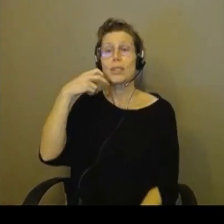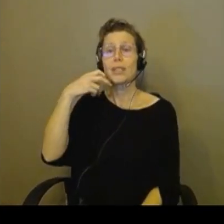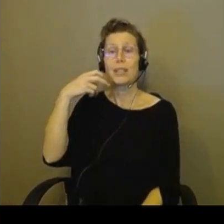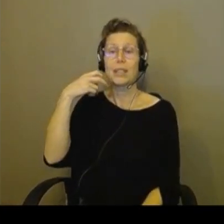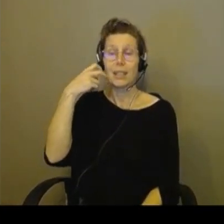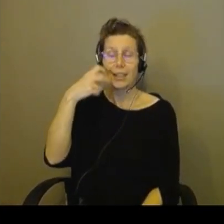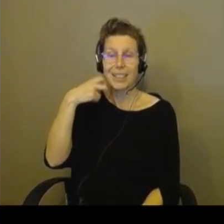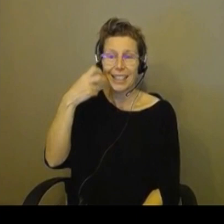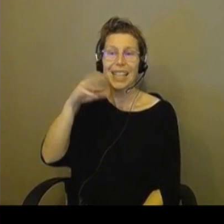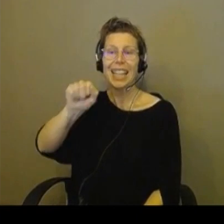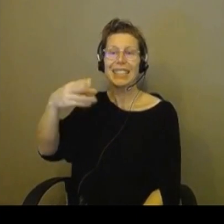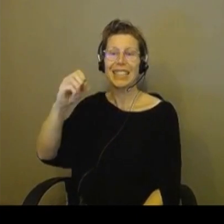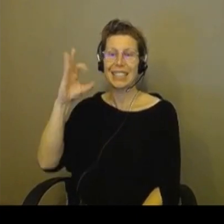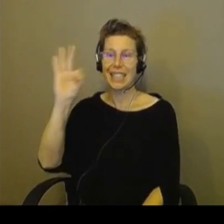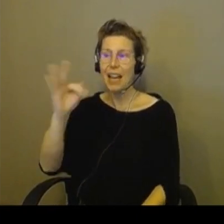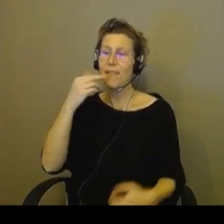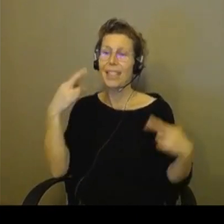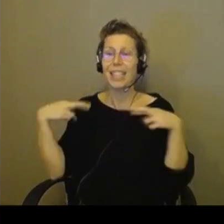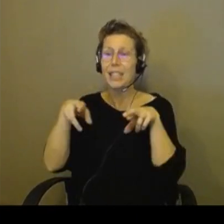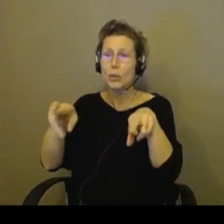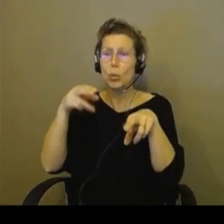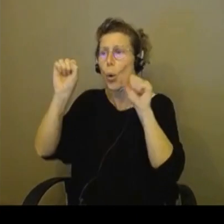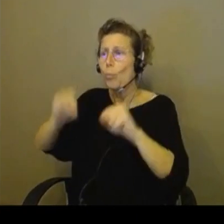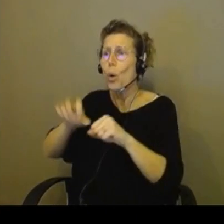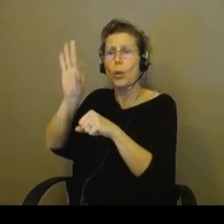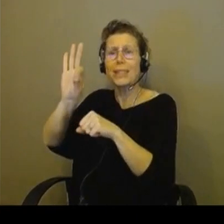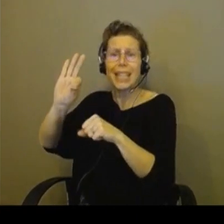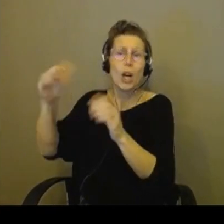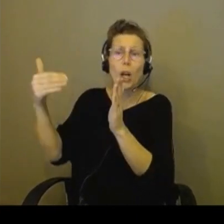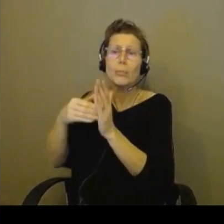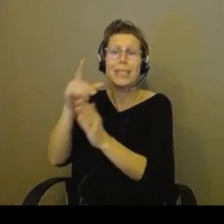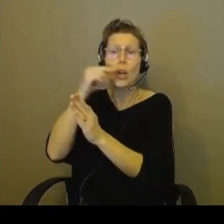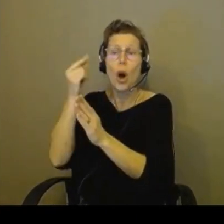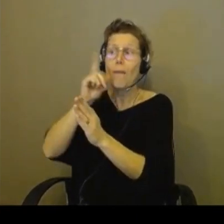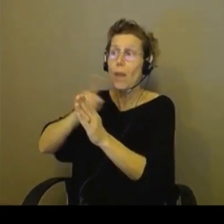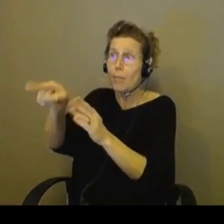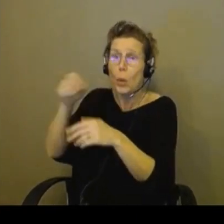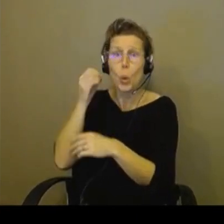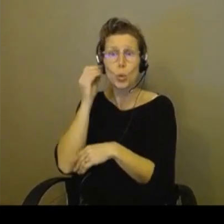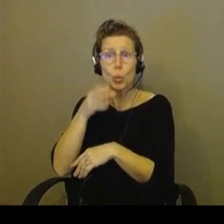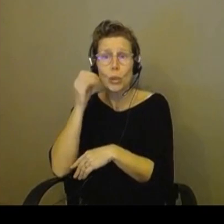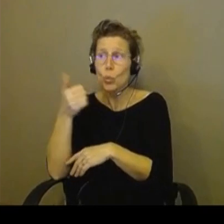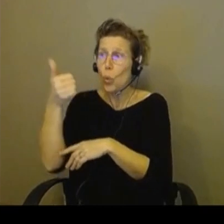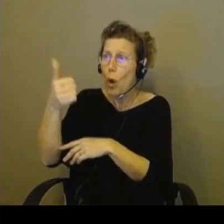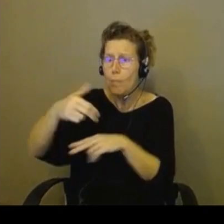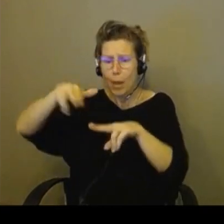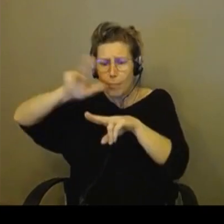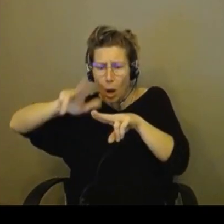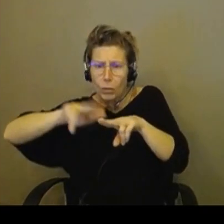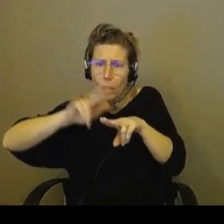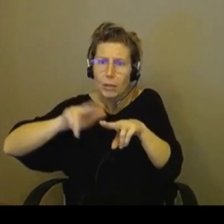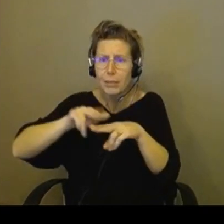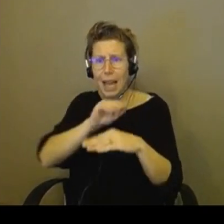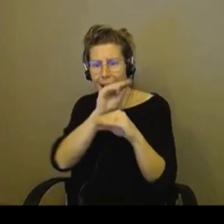qui, chaque jour, entretiennent, maintiennent, développent, exploitent le réseau ferroviaire. Et comme vous le disiez, au bénéfice de toutes